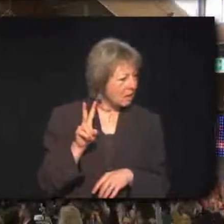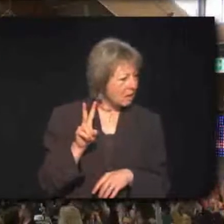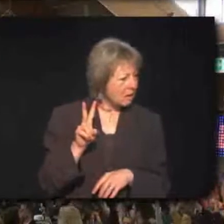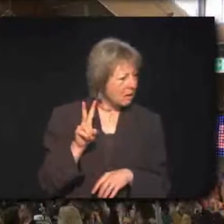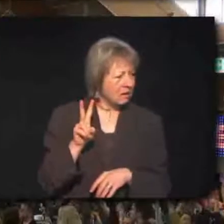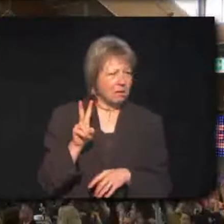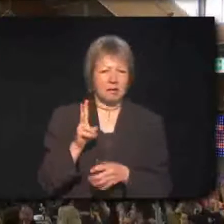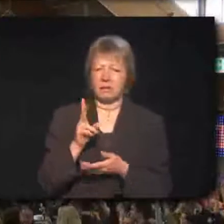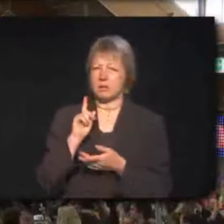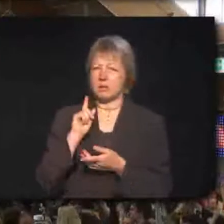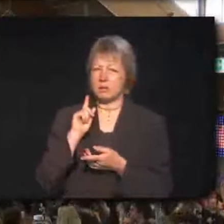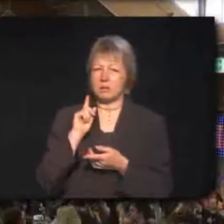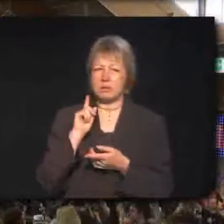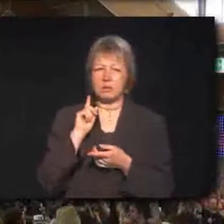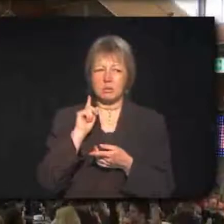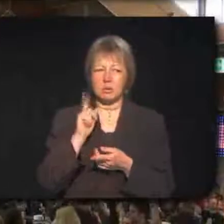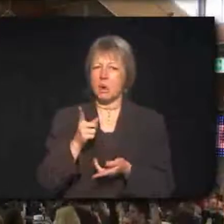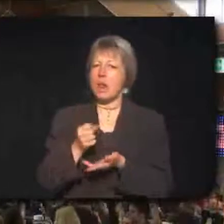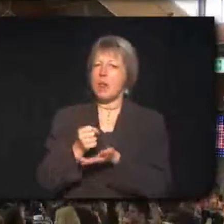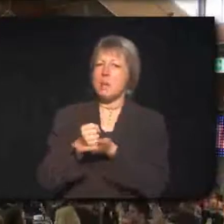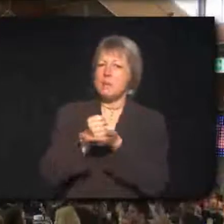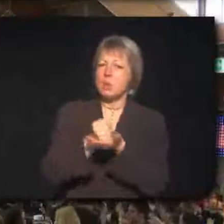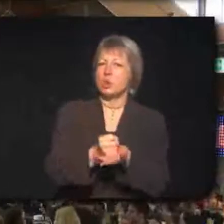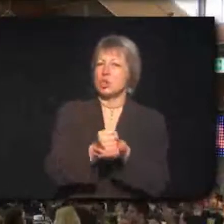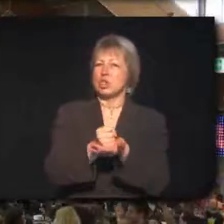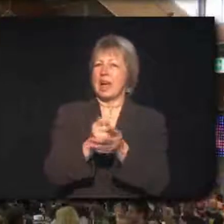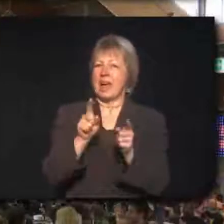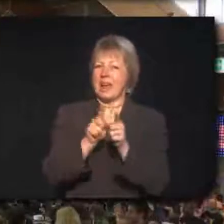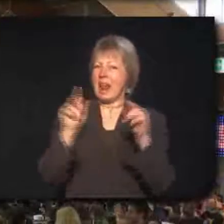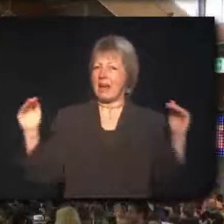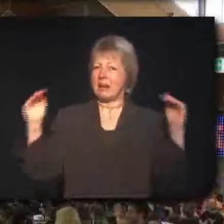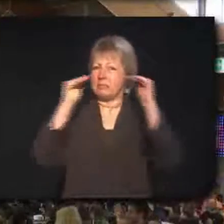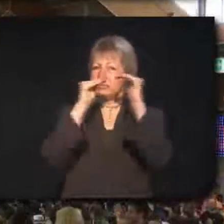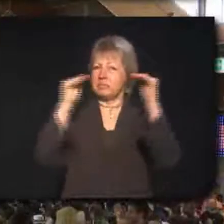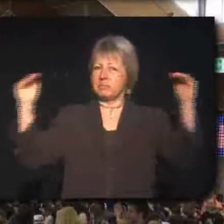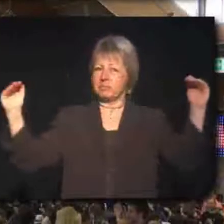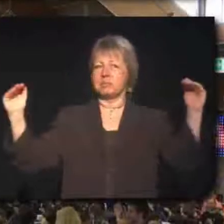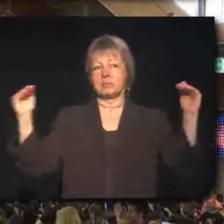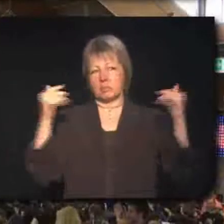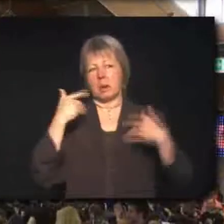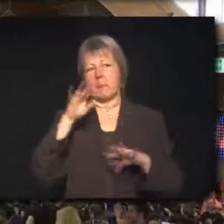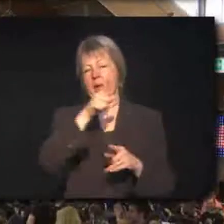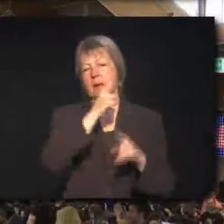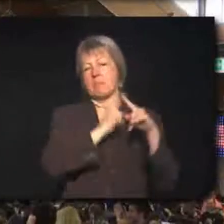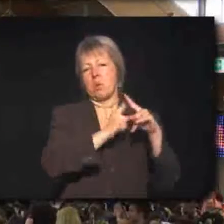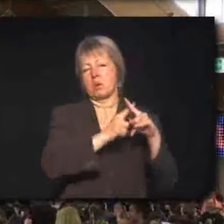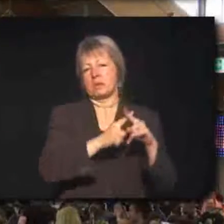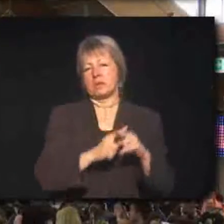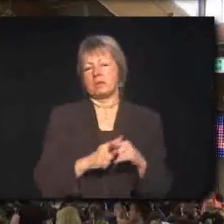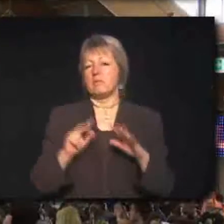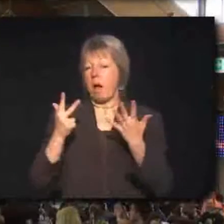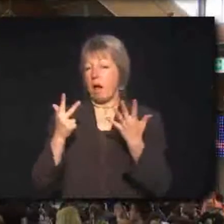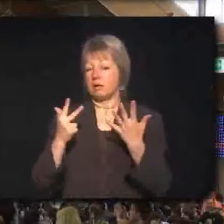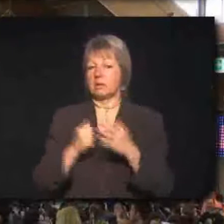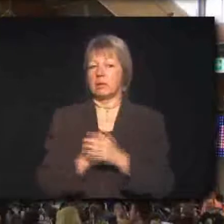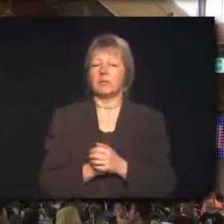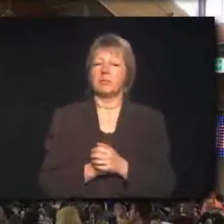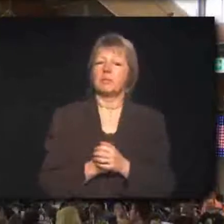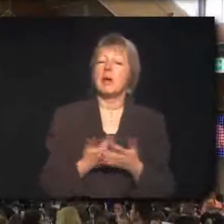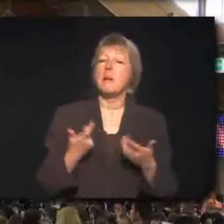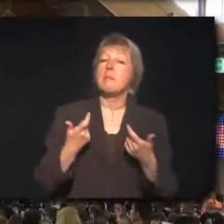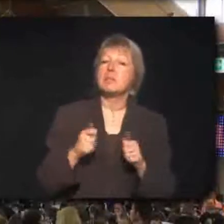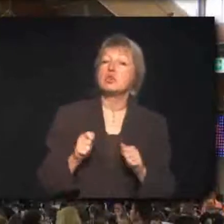leicht positiv oder leicht positiv Meinungsbild acht sollen die Beschlussfassung regelmäßig ja oder